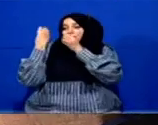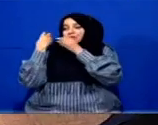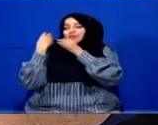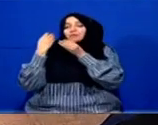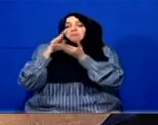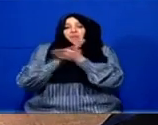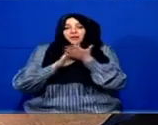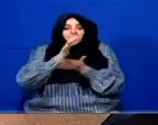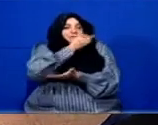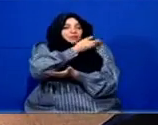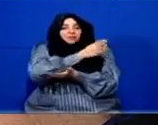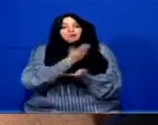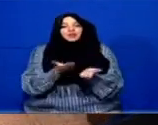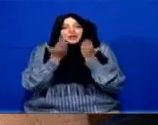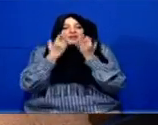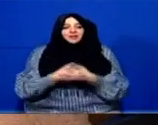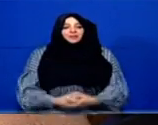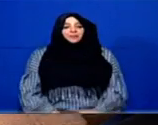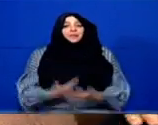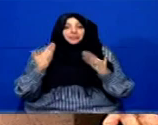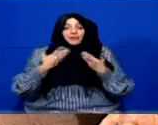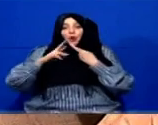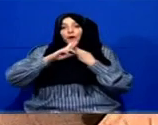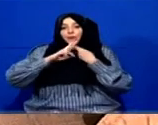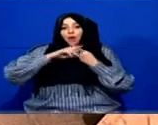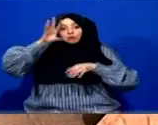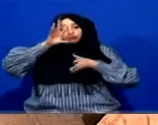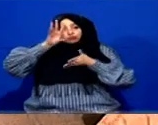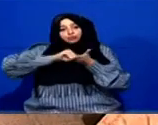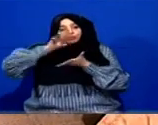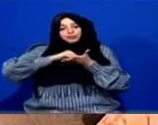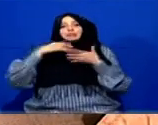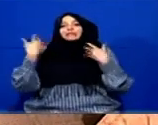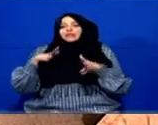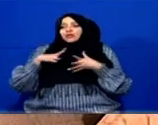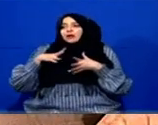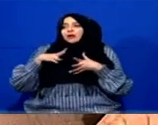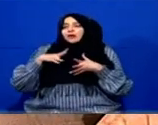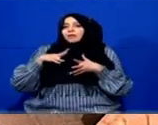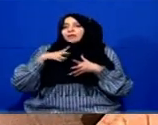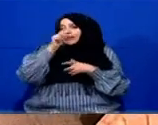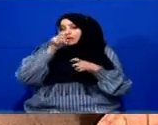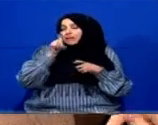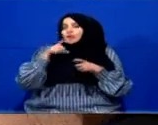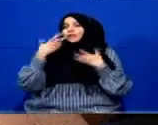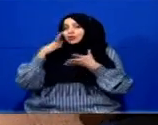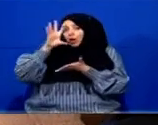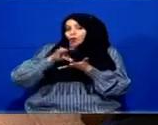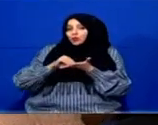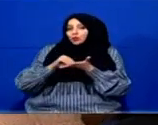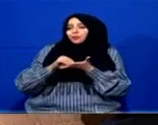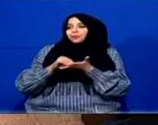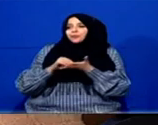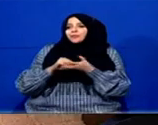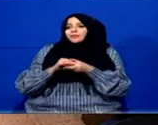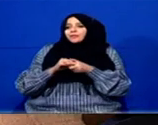ونشر على بركه الله في اجابه اخواننا السائلين والسائلات وما السؤال الذي ورد البرنامج دكتور سعيد يقول صاحب السؤال